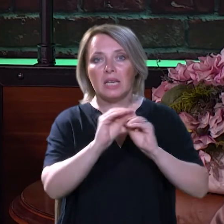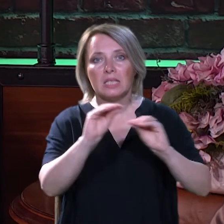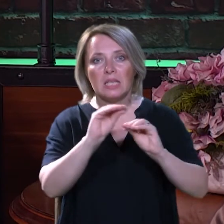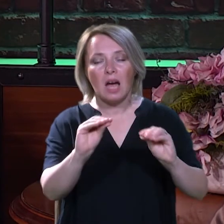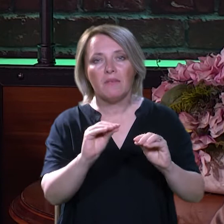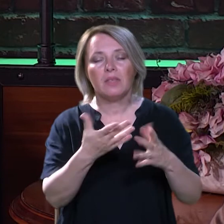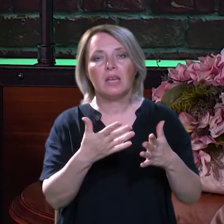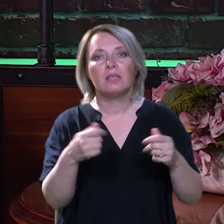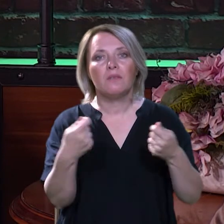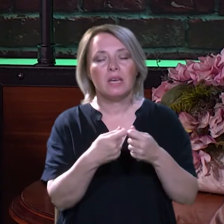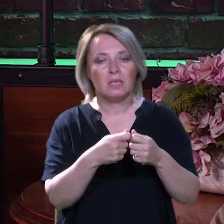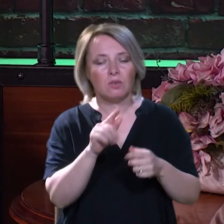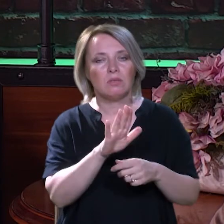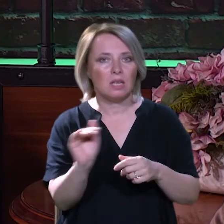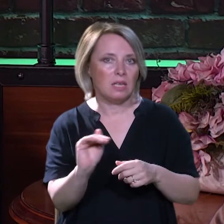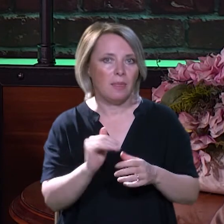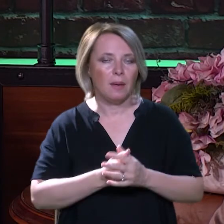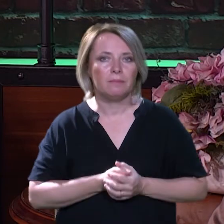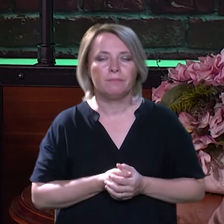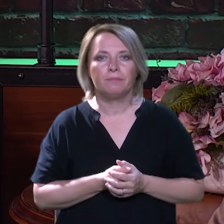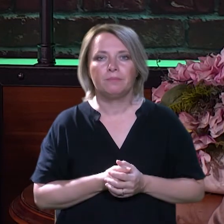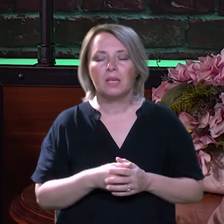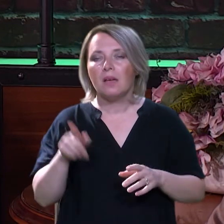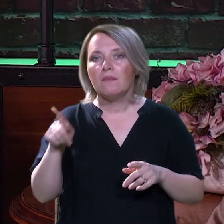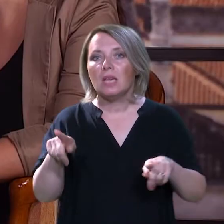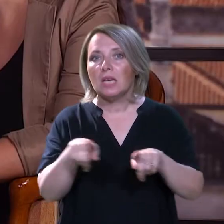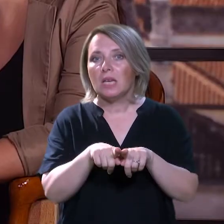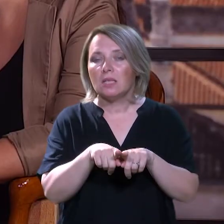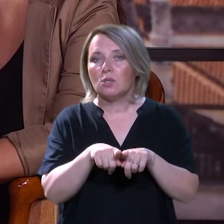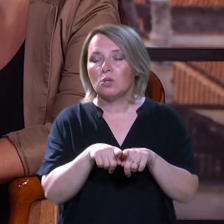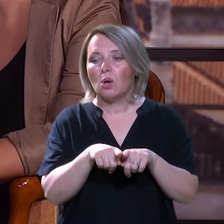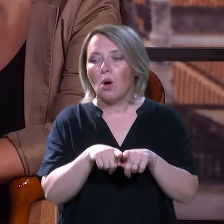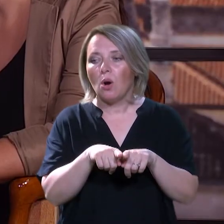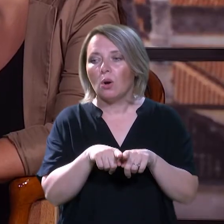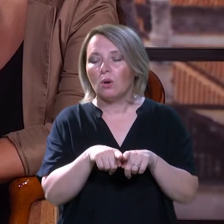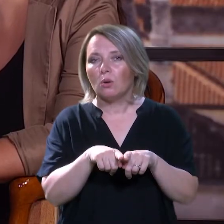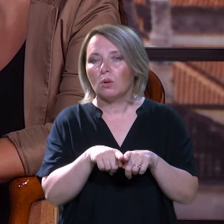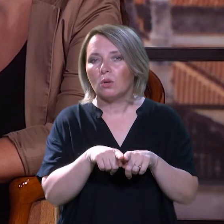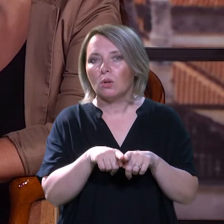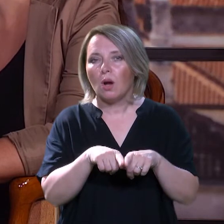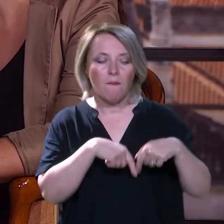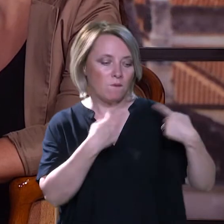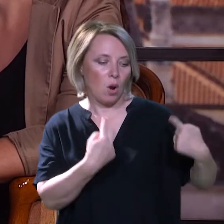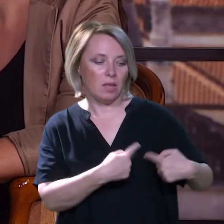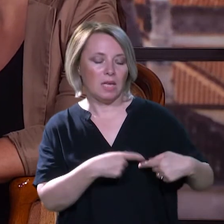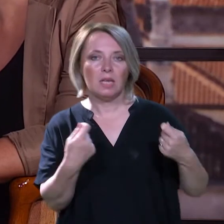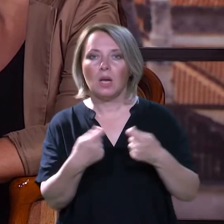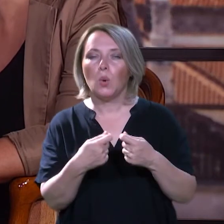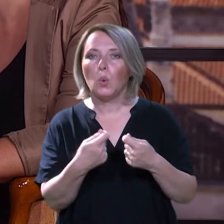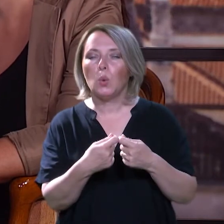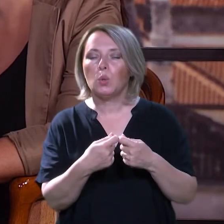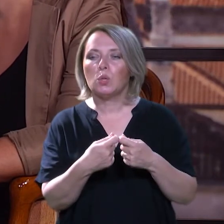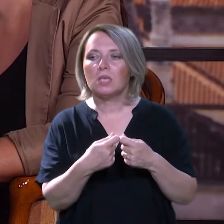nekakav savjet vezano za njihovo dijete. Vi također i volontirate u udruzi